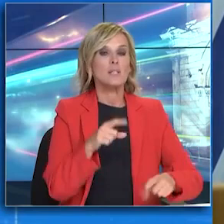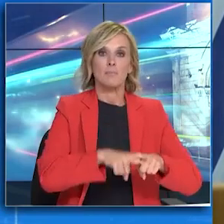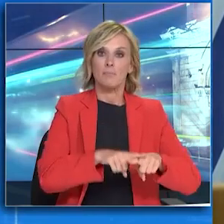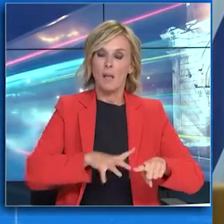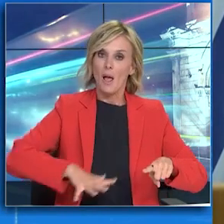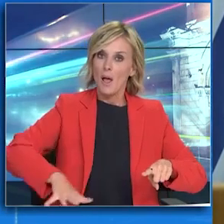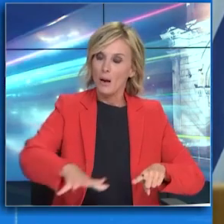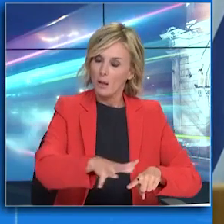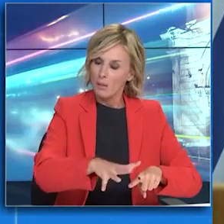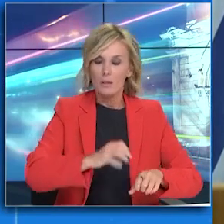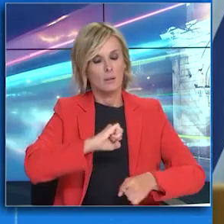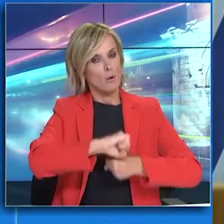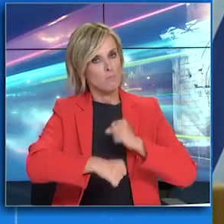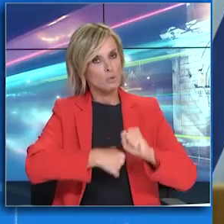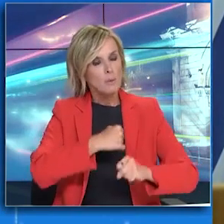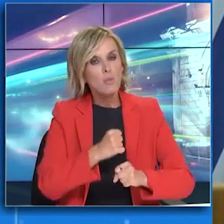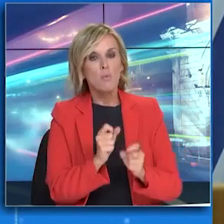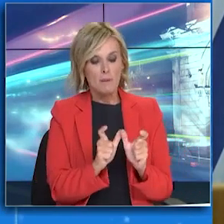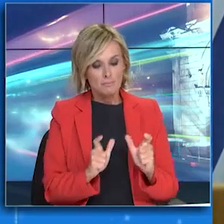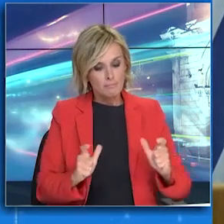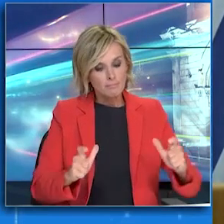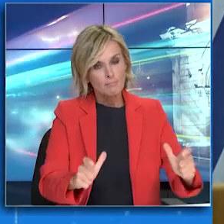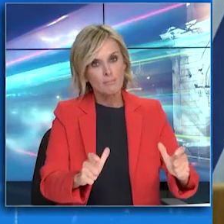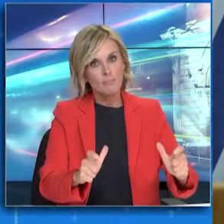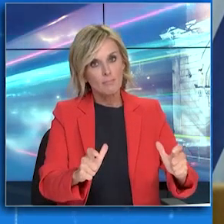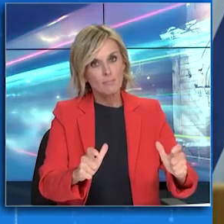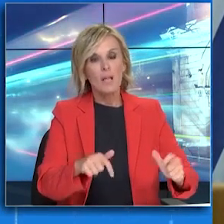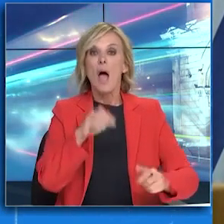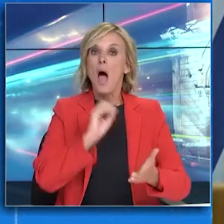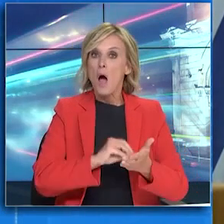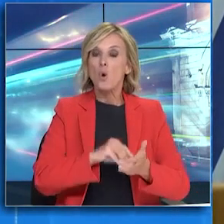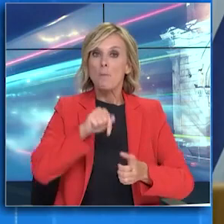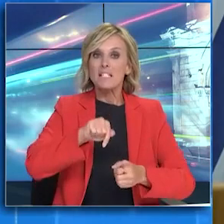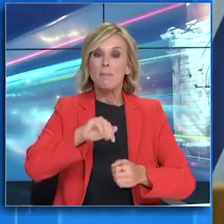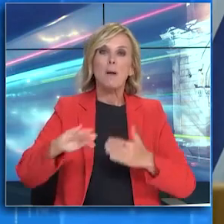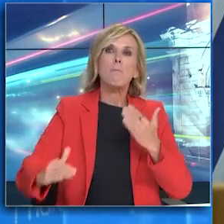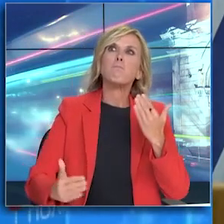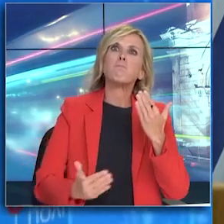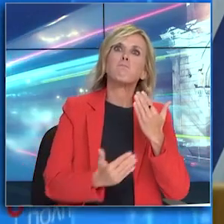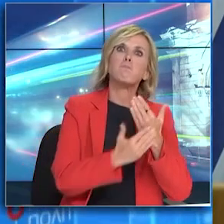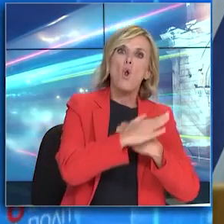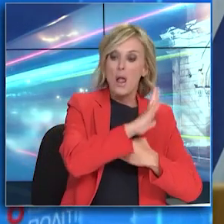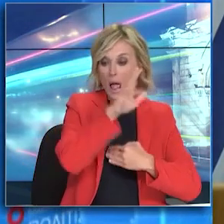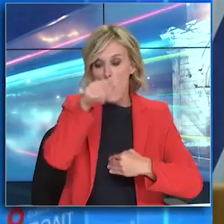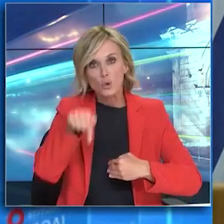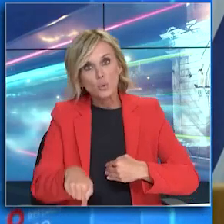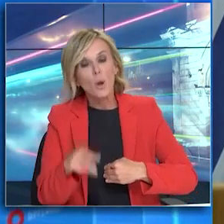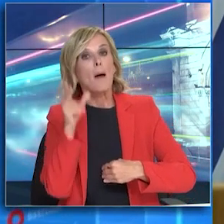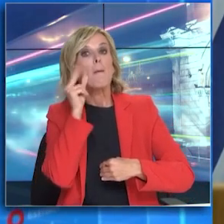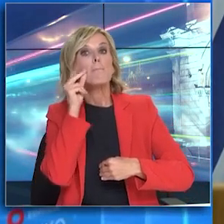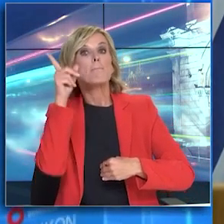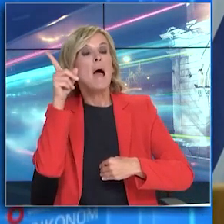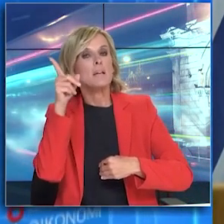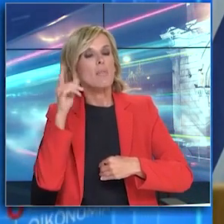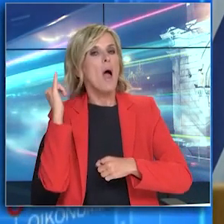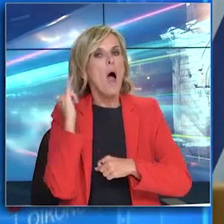νέων εστιών, όπως αυτή στην Πάρνηθα, συνεχίστηκαν όλη την ημέρα από επίγειες δυνάμεις και εναέρια μέσα. Την προσπάθεια